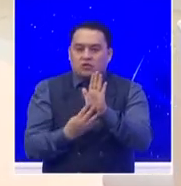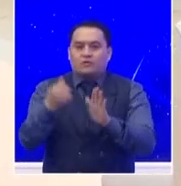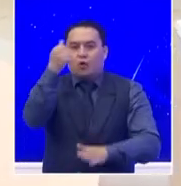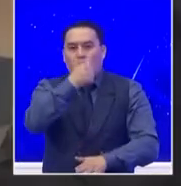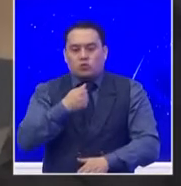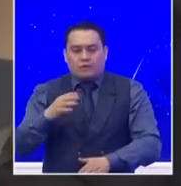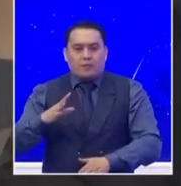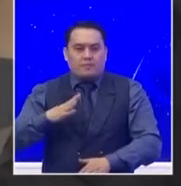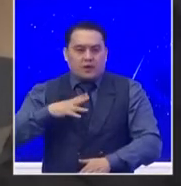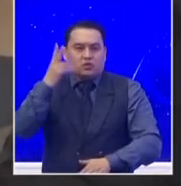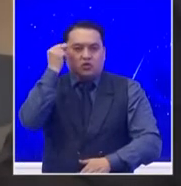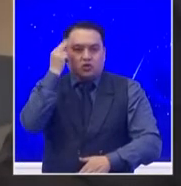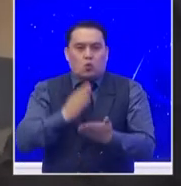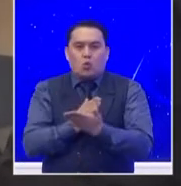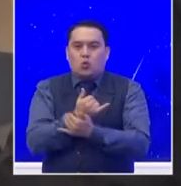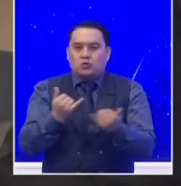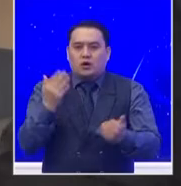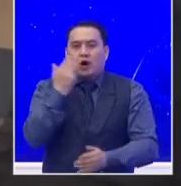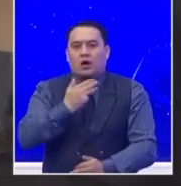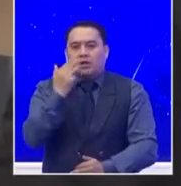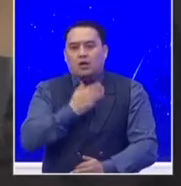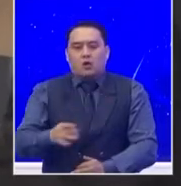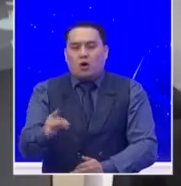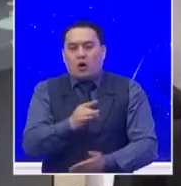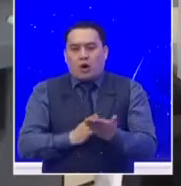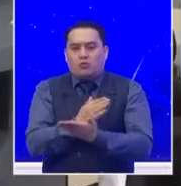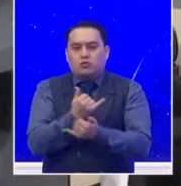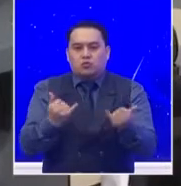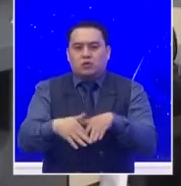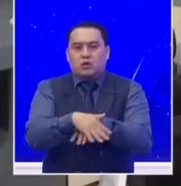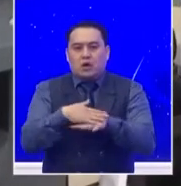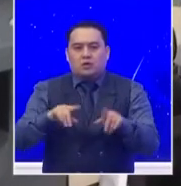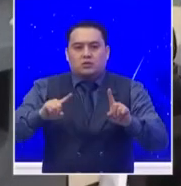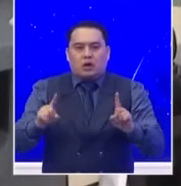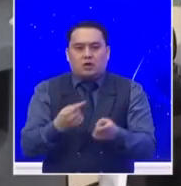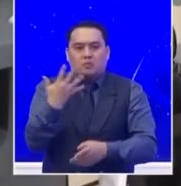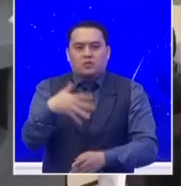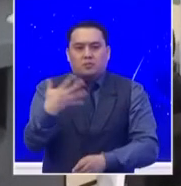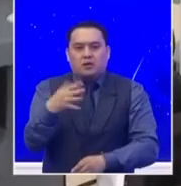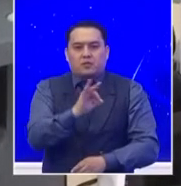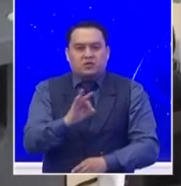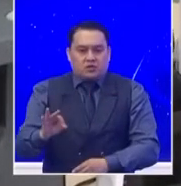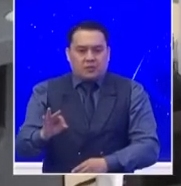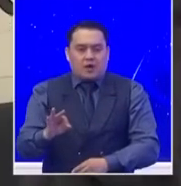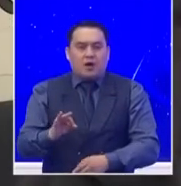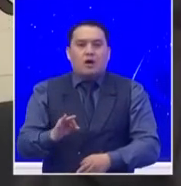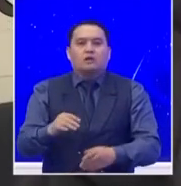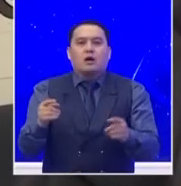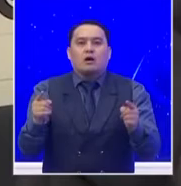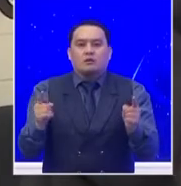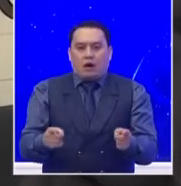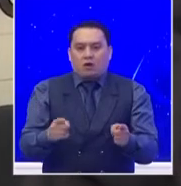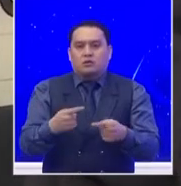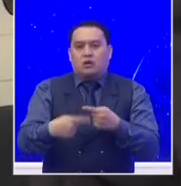2019 годов, число оказанных услуг в Каратальском отделе обслуживания населения сократилось на 55%. Эта разница, по словам